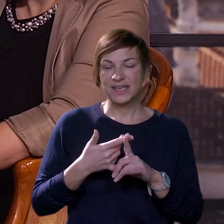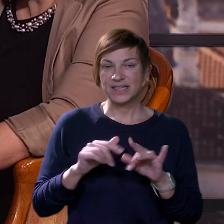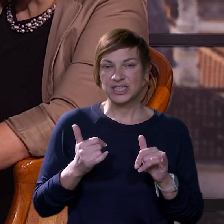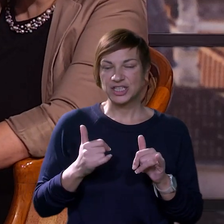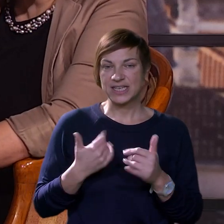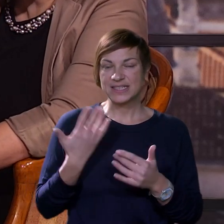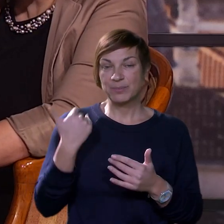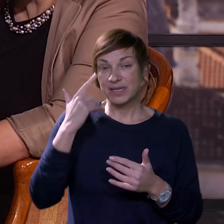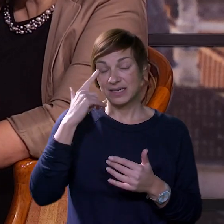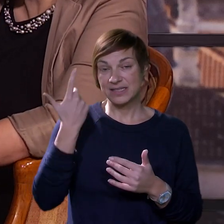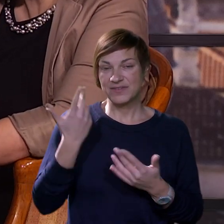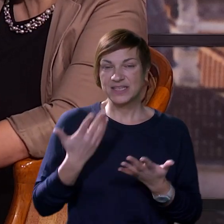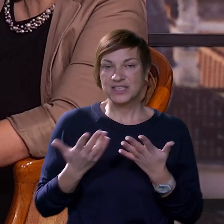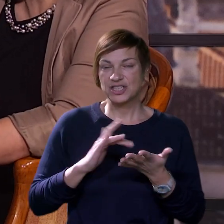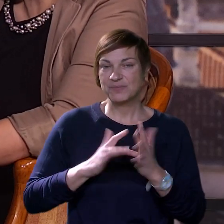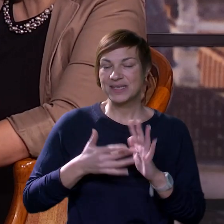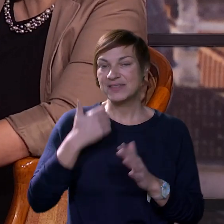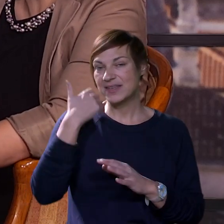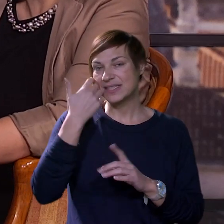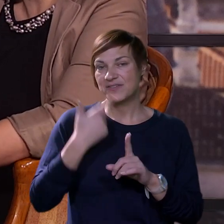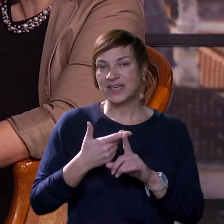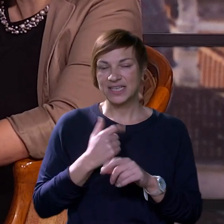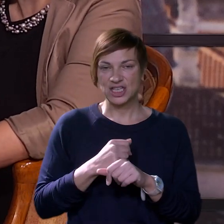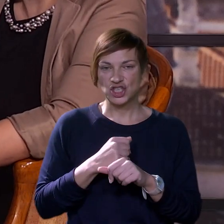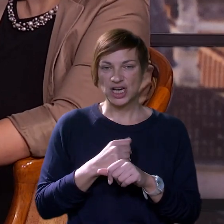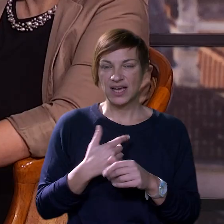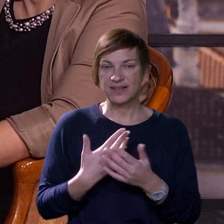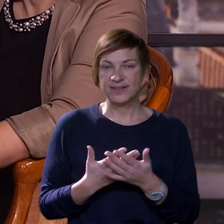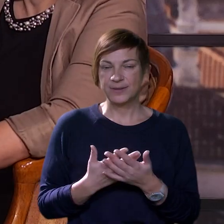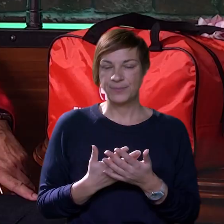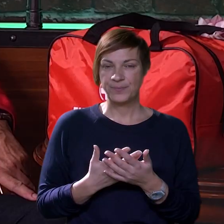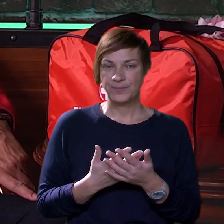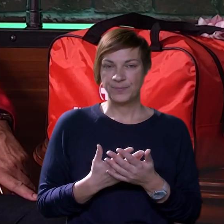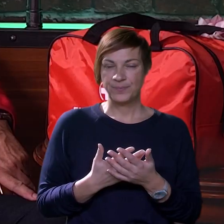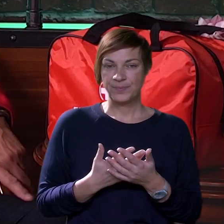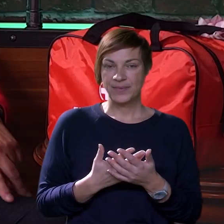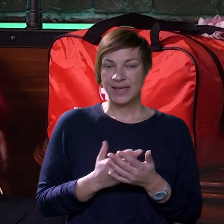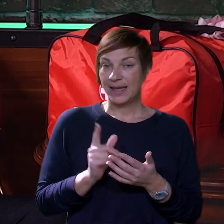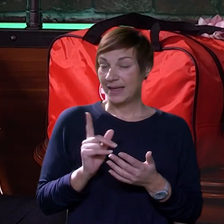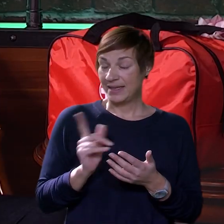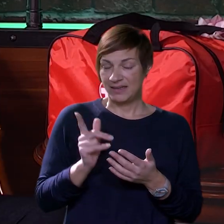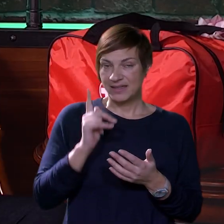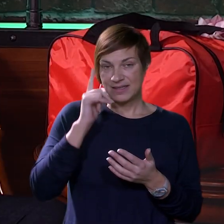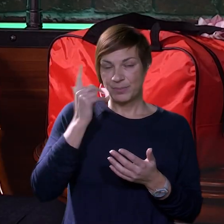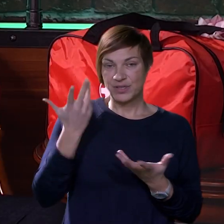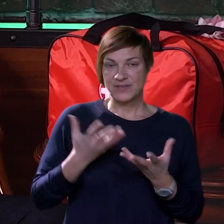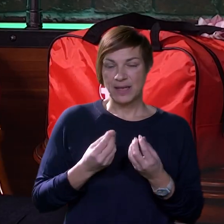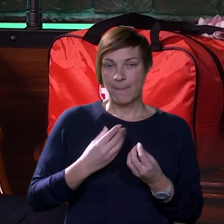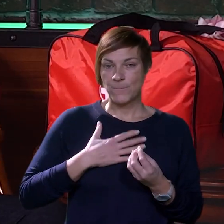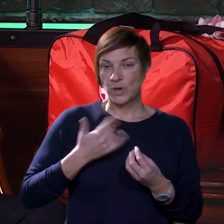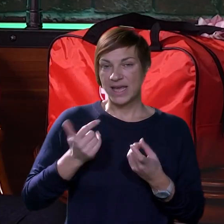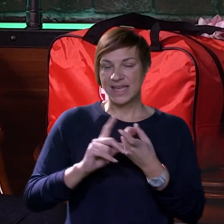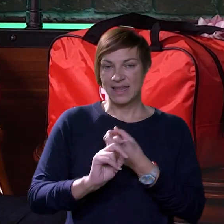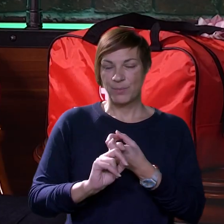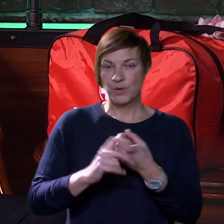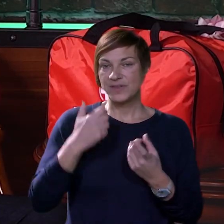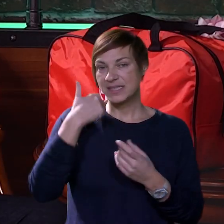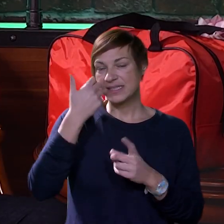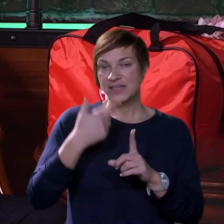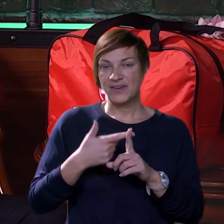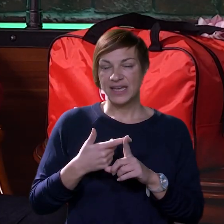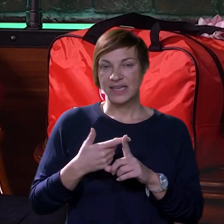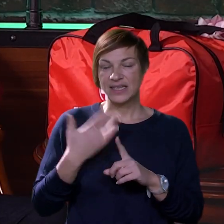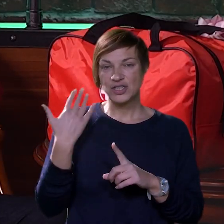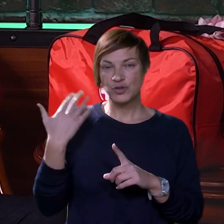križ, jeste li bili svjesni čime se sve Crveni križ bavi? Pa nisam bio svjestan puno, jer moja jedina poveznica sa